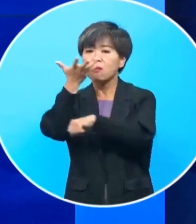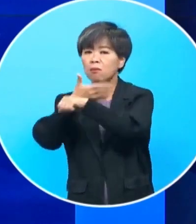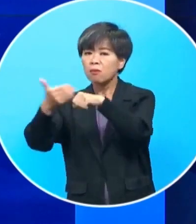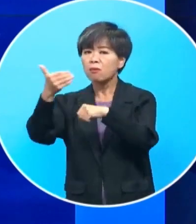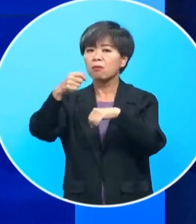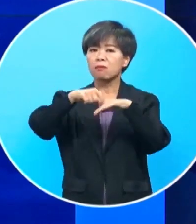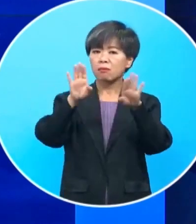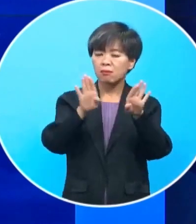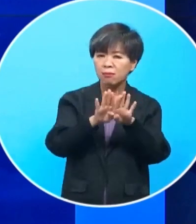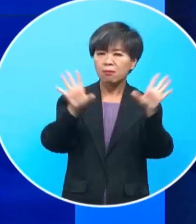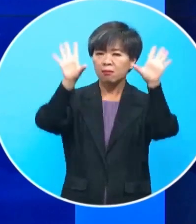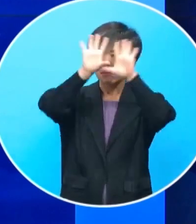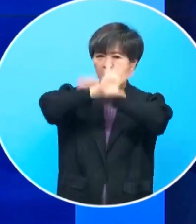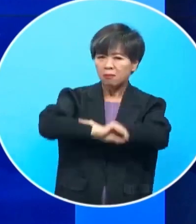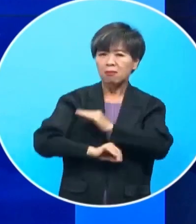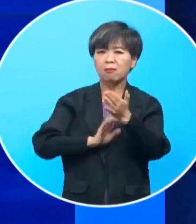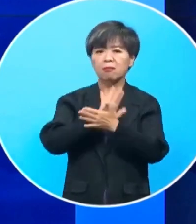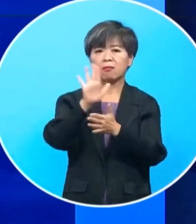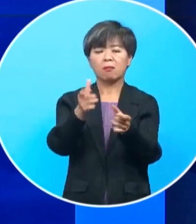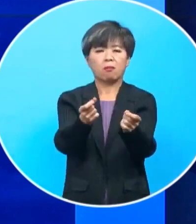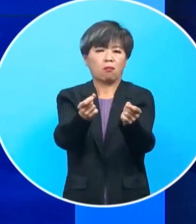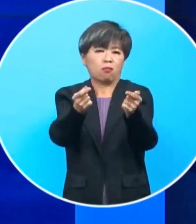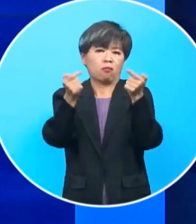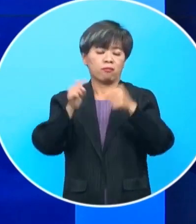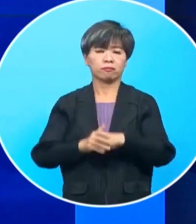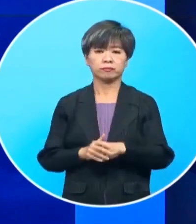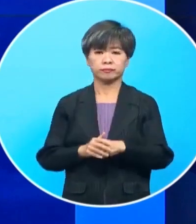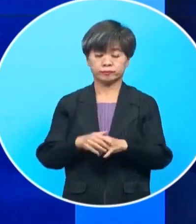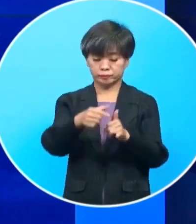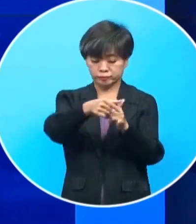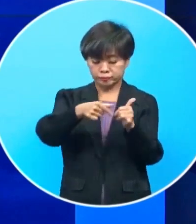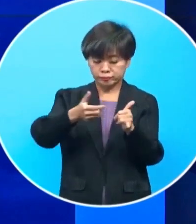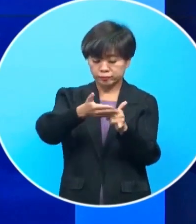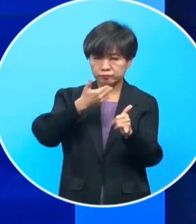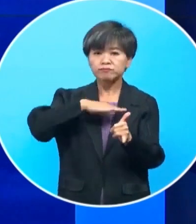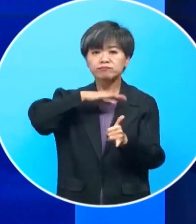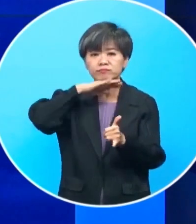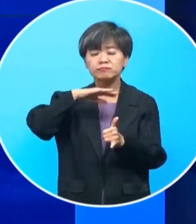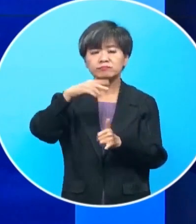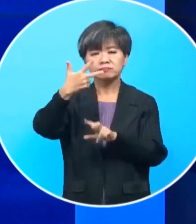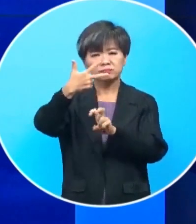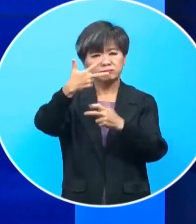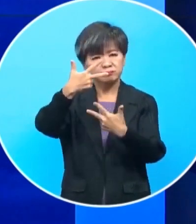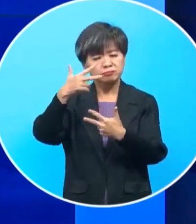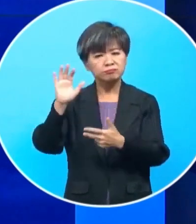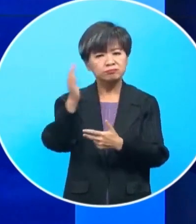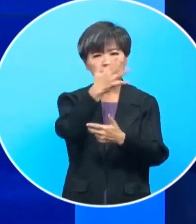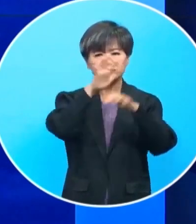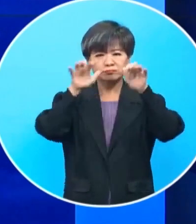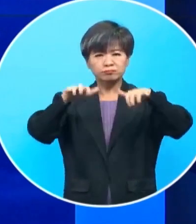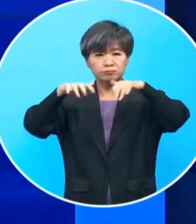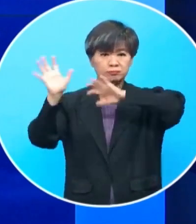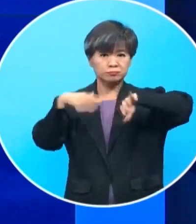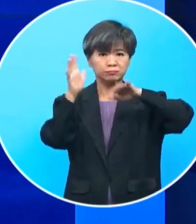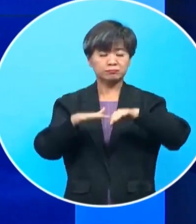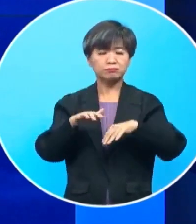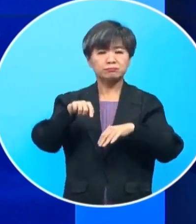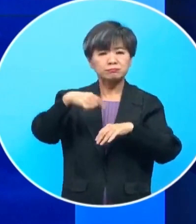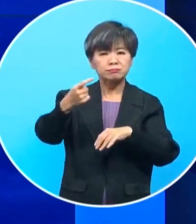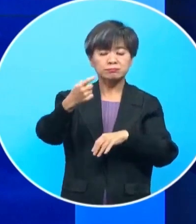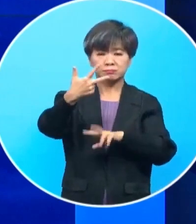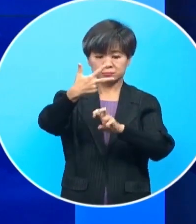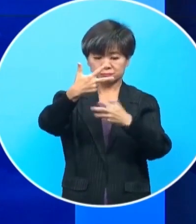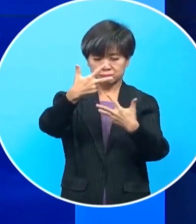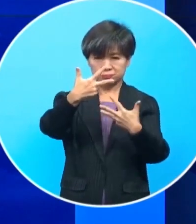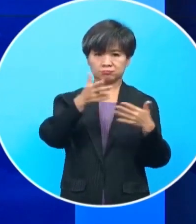下半天到入夜之后风雨会逐渐转强，那其他中北部可能在27号也会有一些间歇性的风雨，要到28号台风